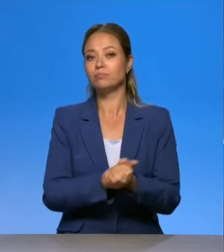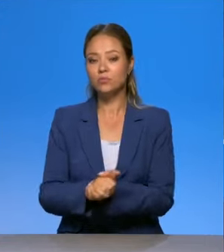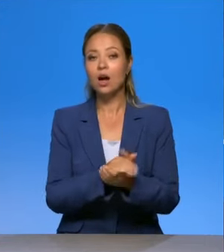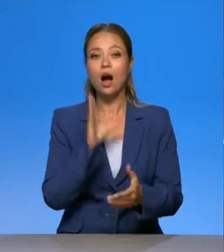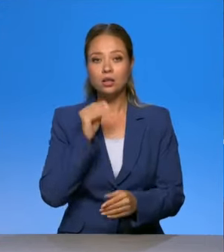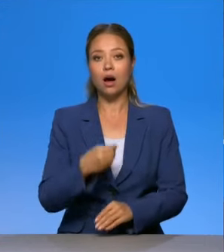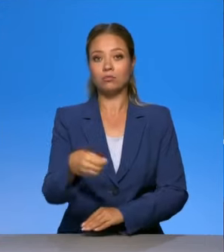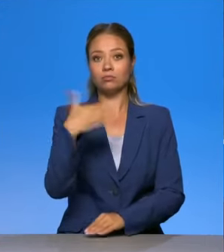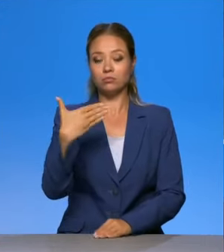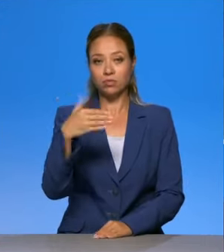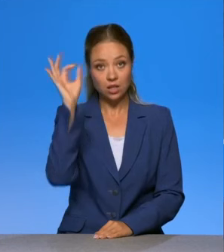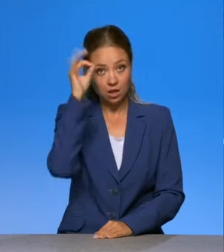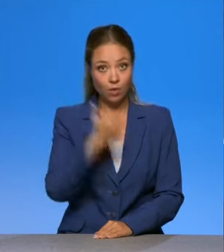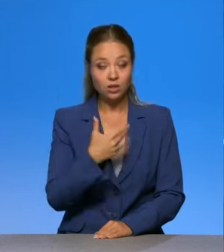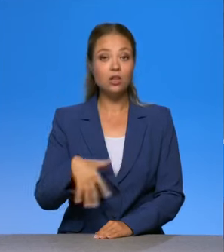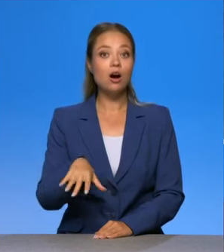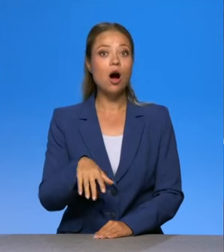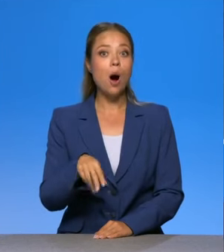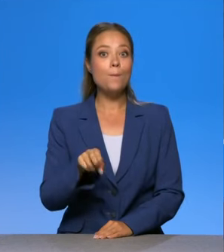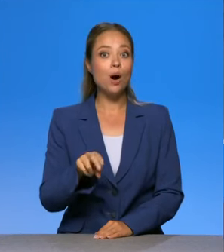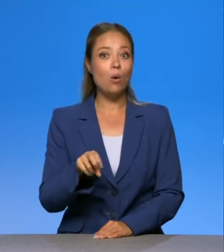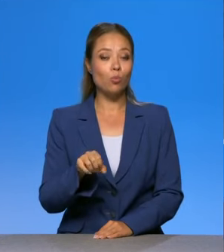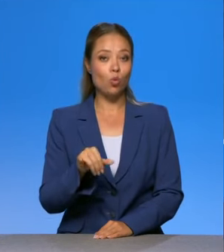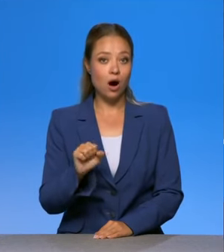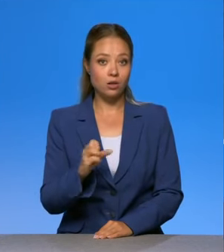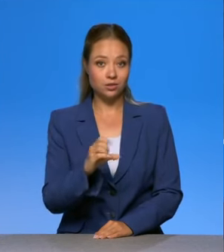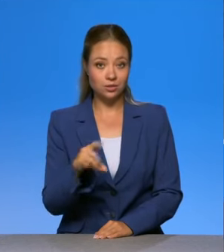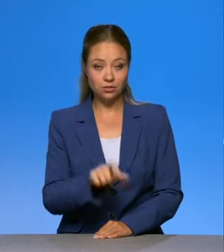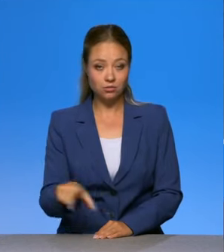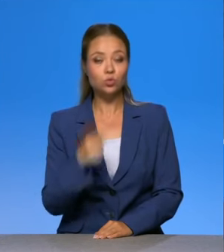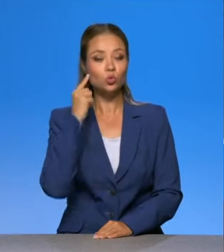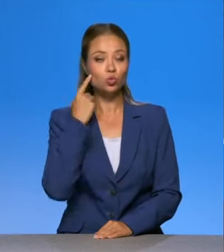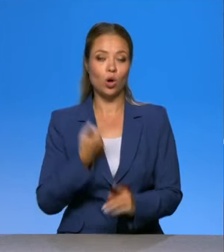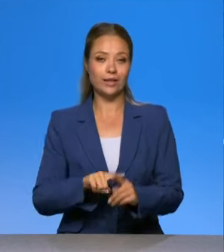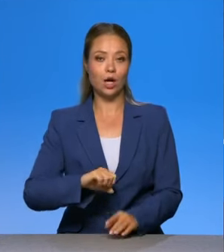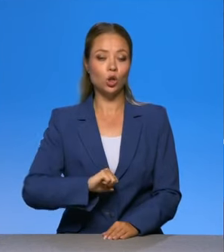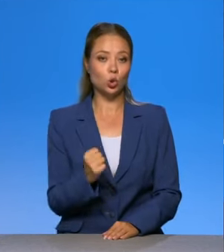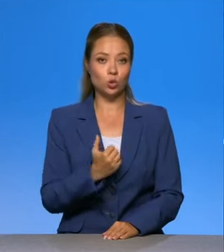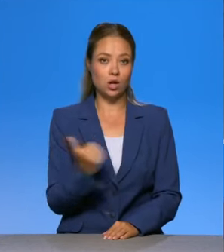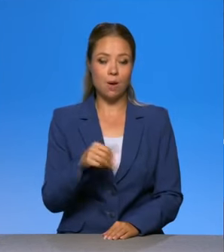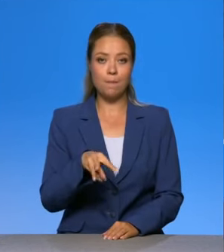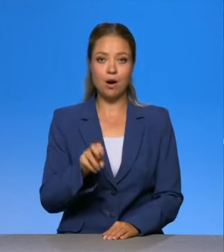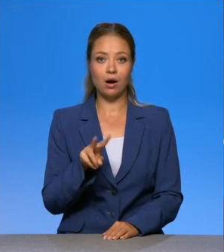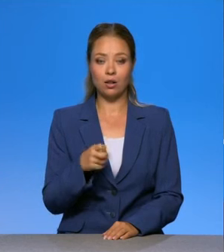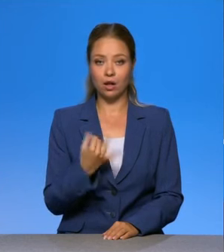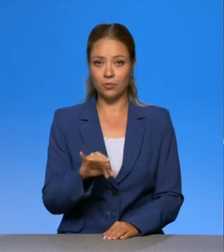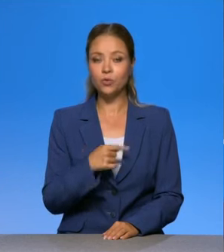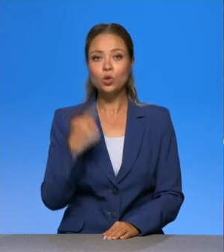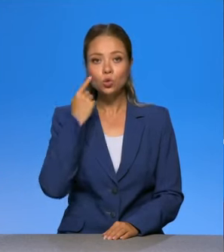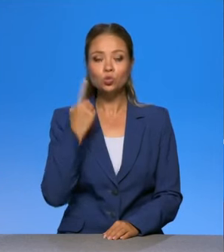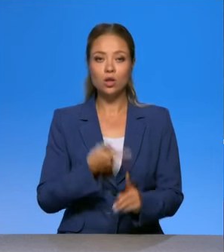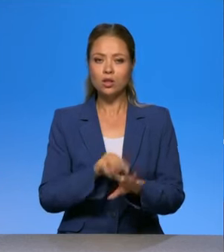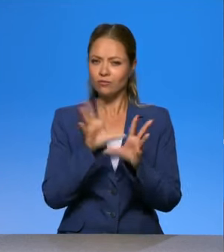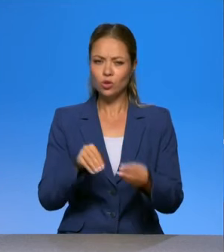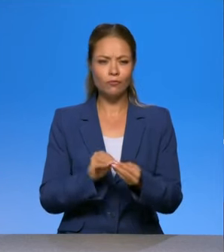флаг, папуасы все думали, что это друзья Макуэя. Наши пришли. И они представляли, что это все Микуха